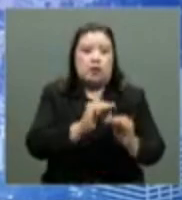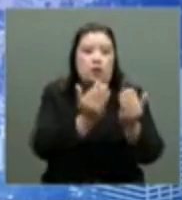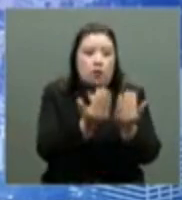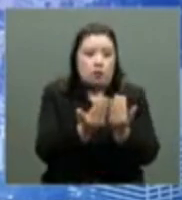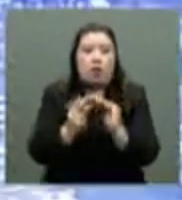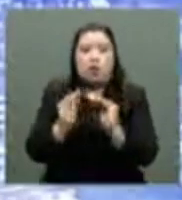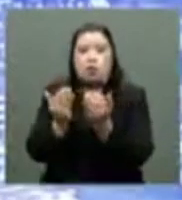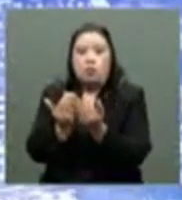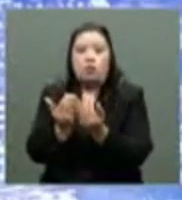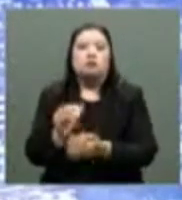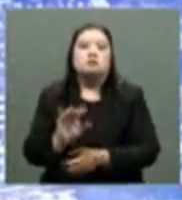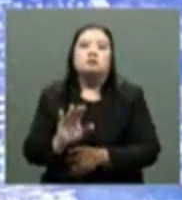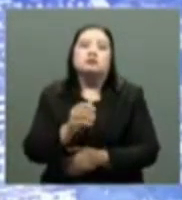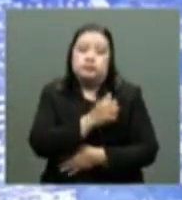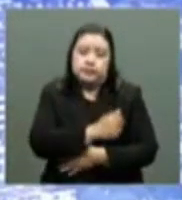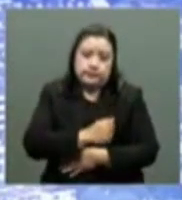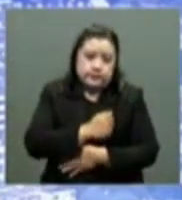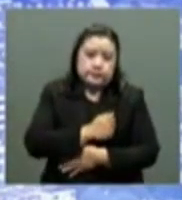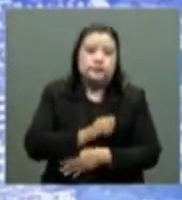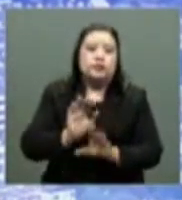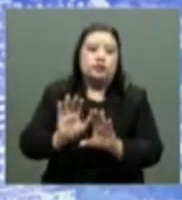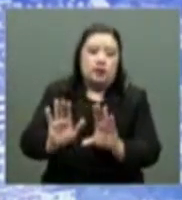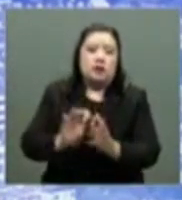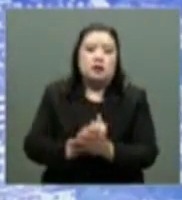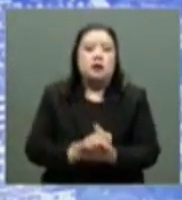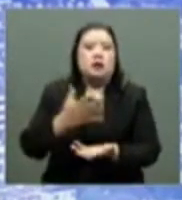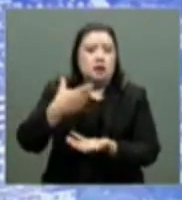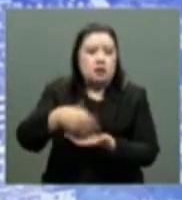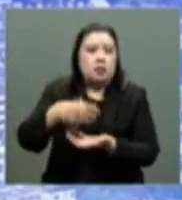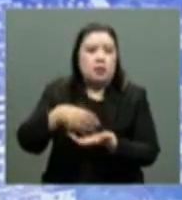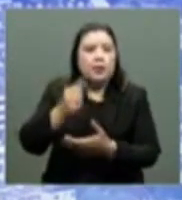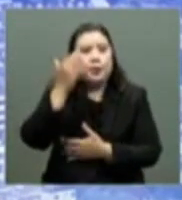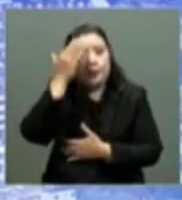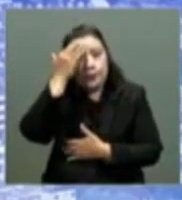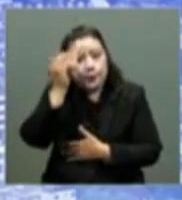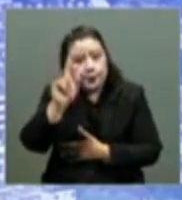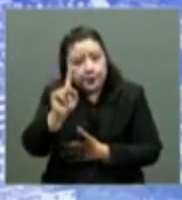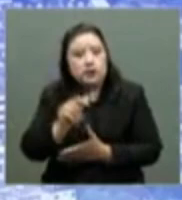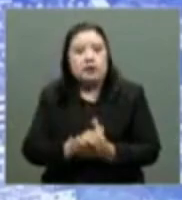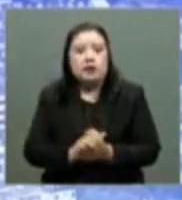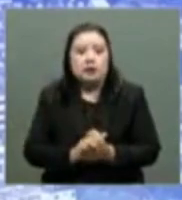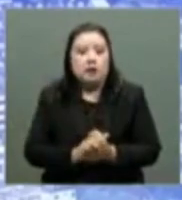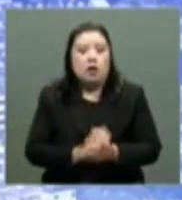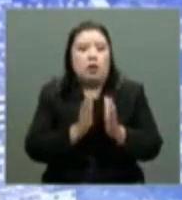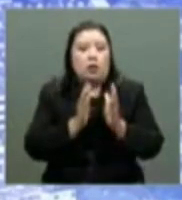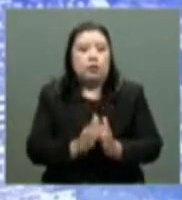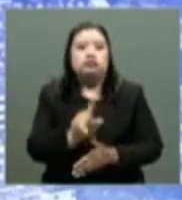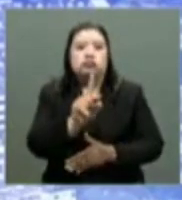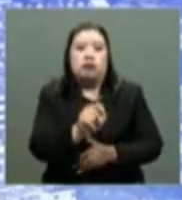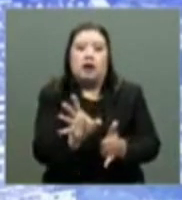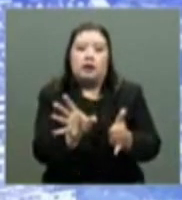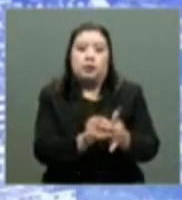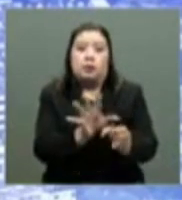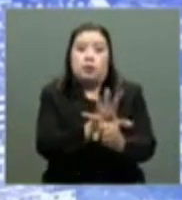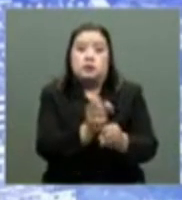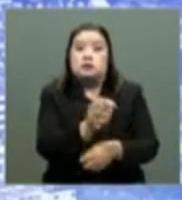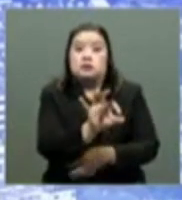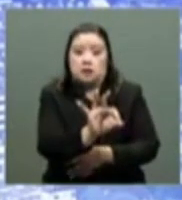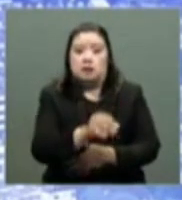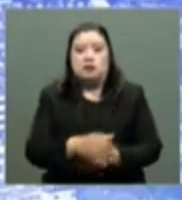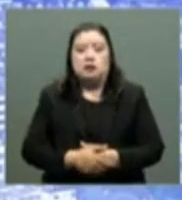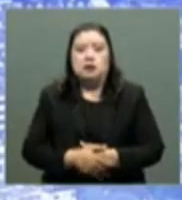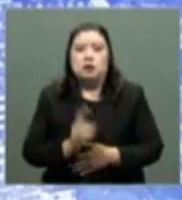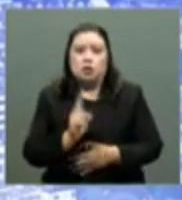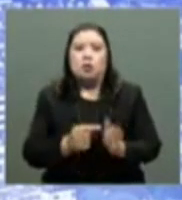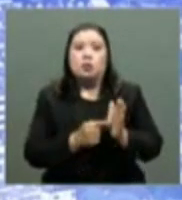วยนะครับเช่นเคยครับที่ผมเล่าที่ผมพูดมานี้ทุกรายที่มีการเสียชีวิตล้วนแล้วแต่เป็นครูของพ